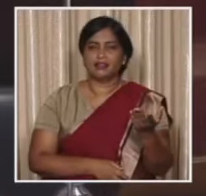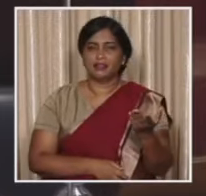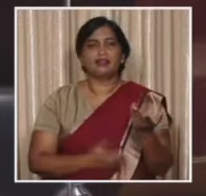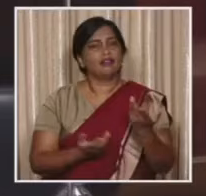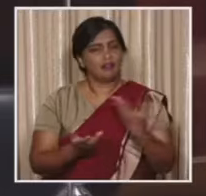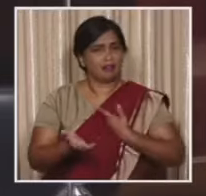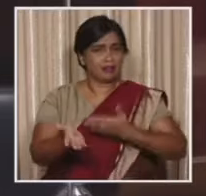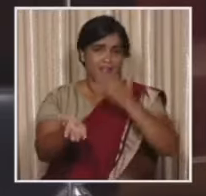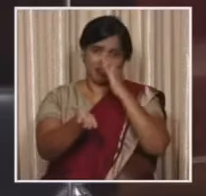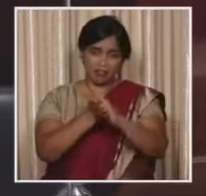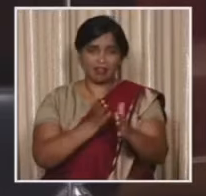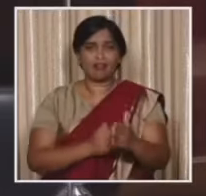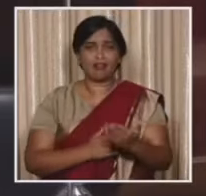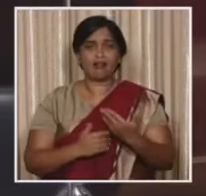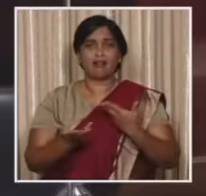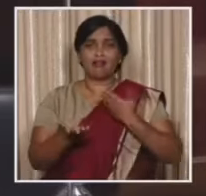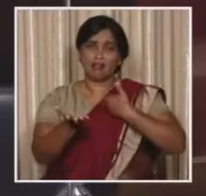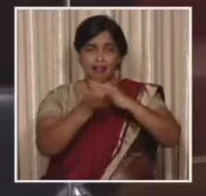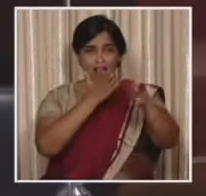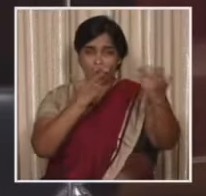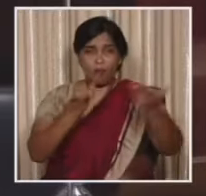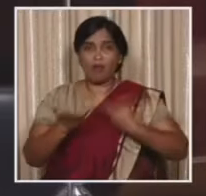Api saya ke dulu, tapi dia gambar dia ni beri.